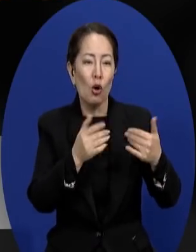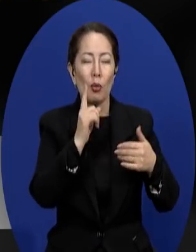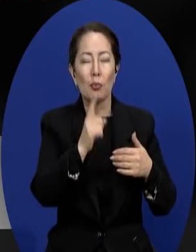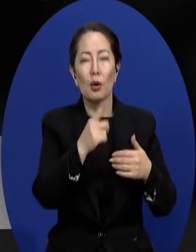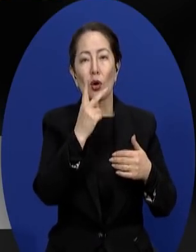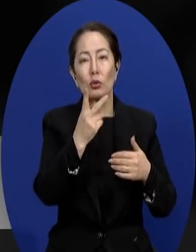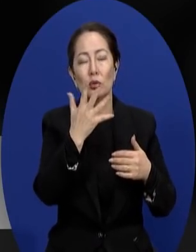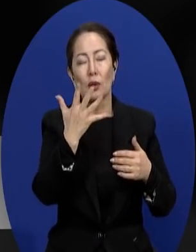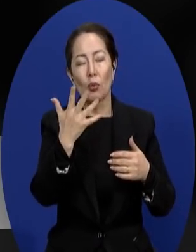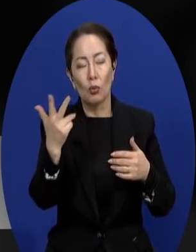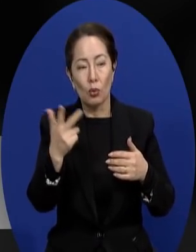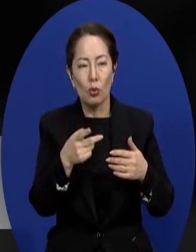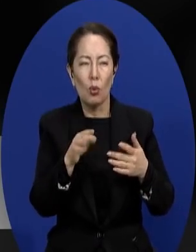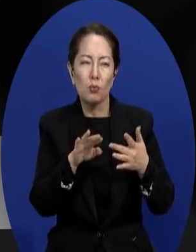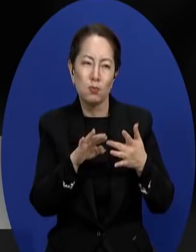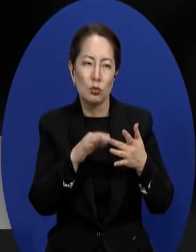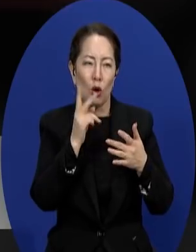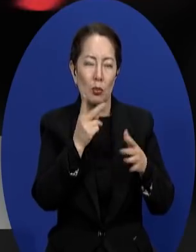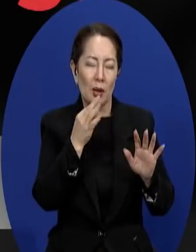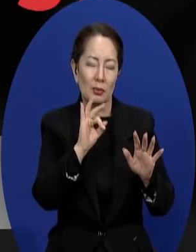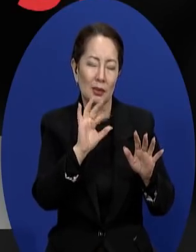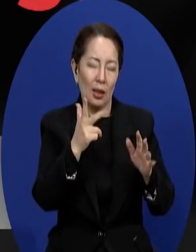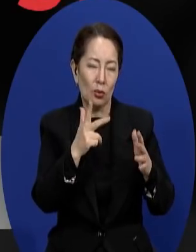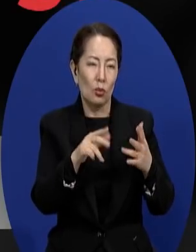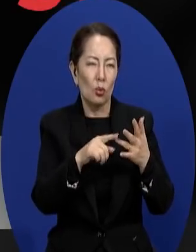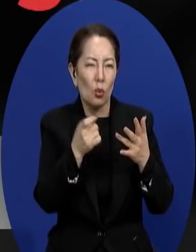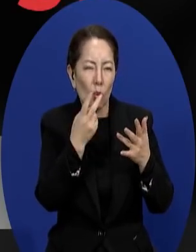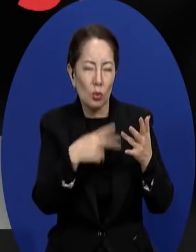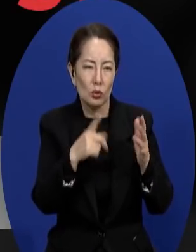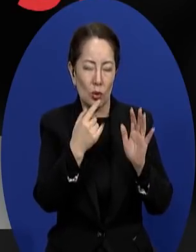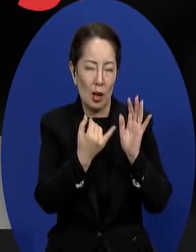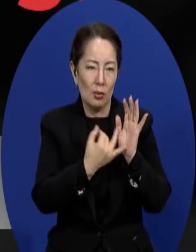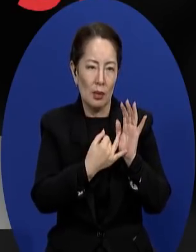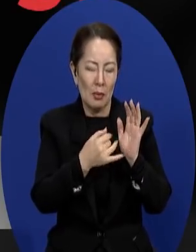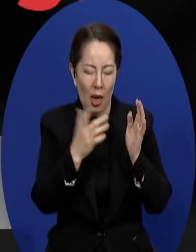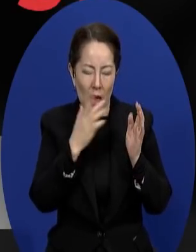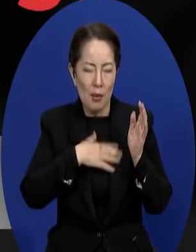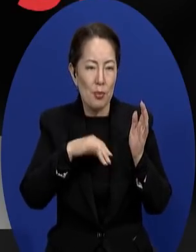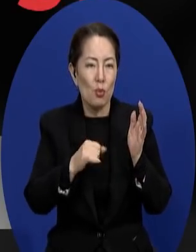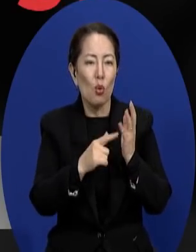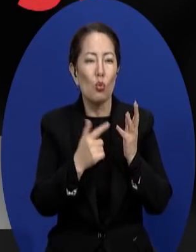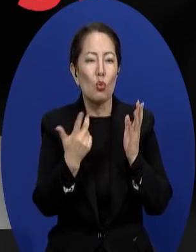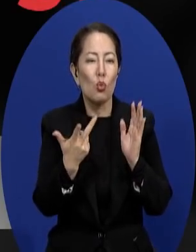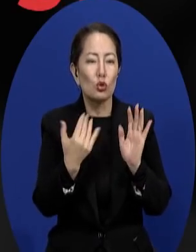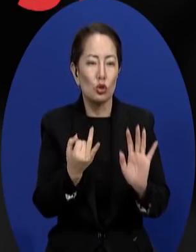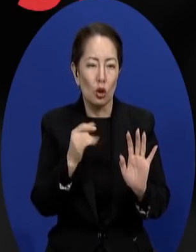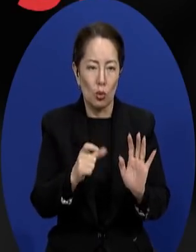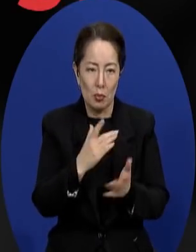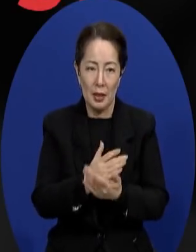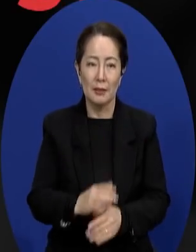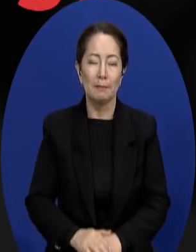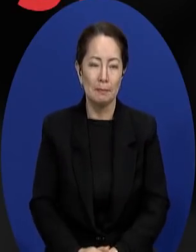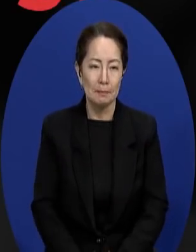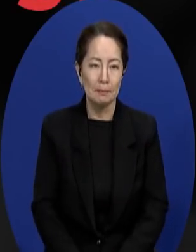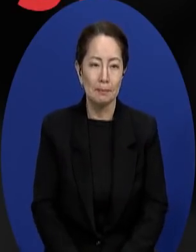1253, хүндөвтөр 2873, хүнд 618, маш хүнд 37 хүн байна.